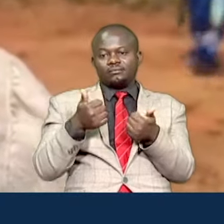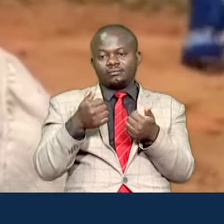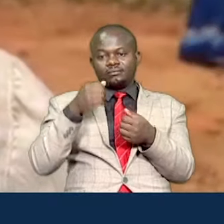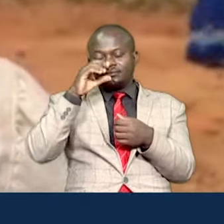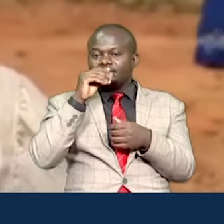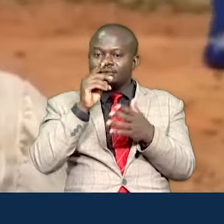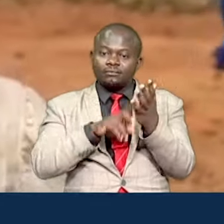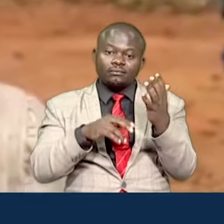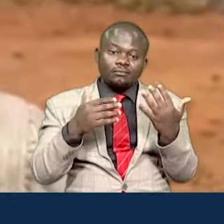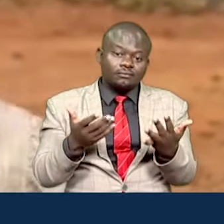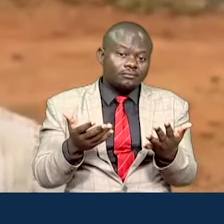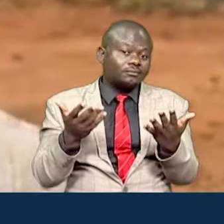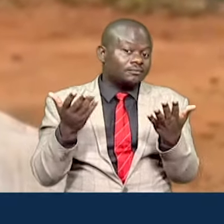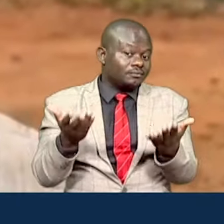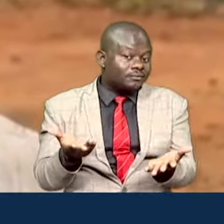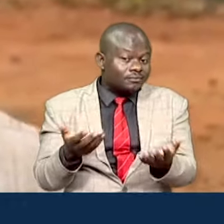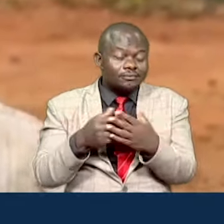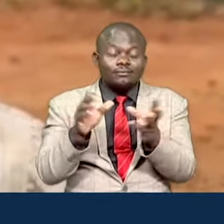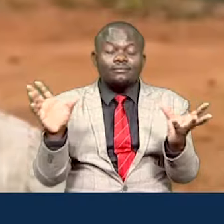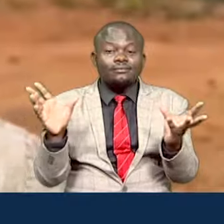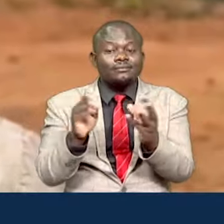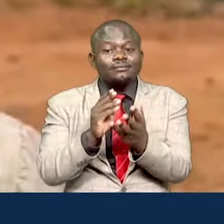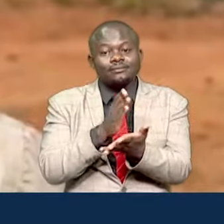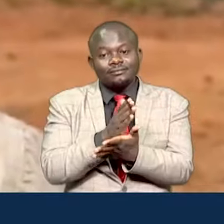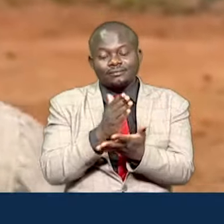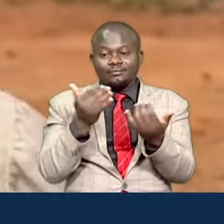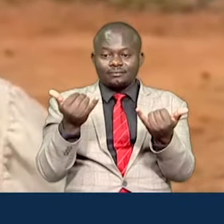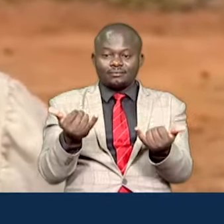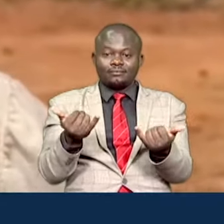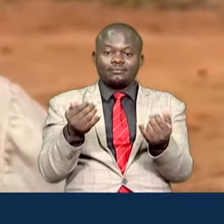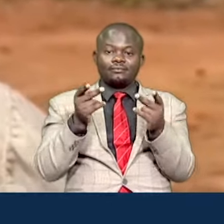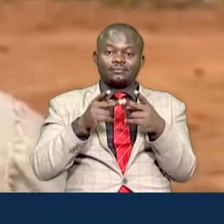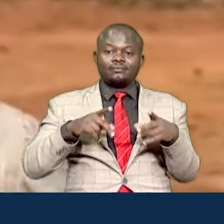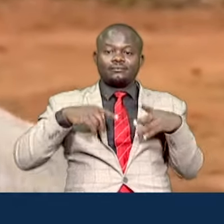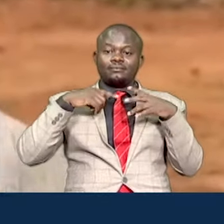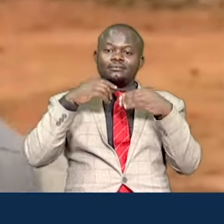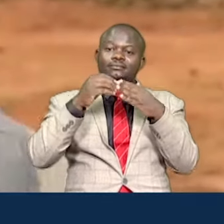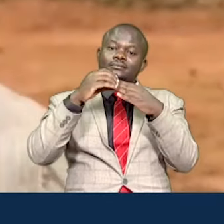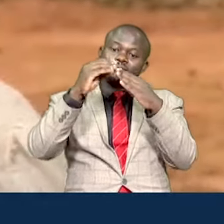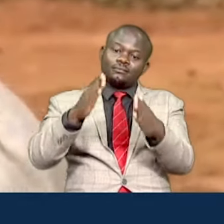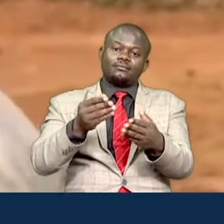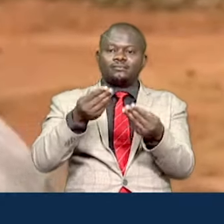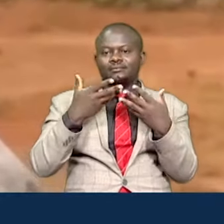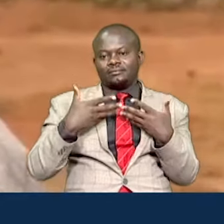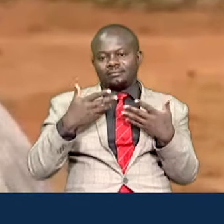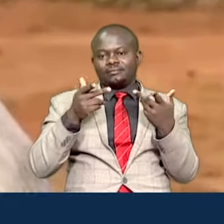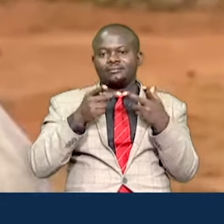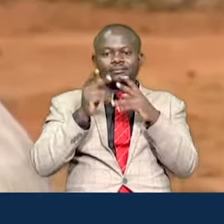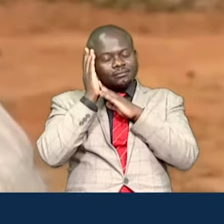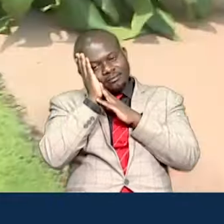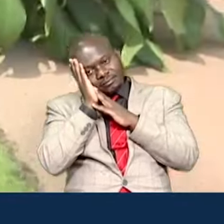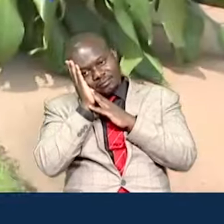nkareka iki none se muri makeya ubu ahomba si abayobozi bahampaye aho najye ku